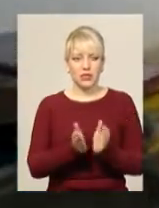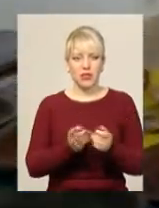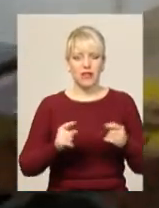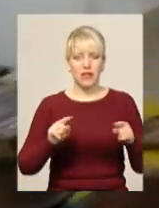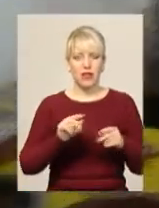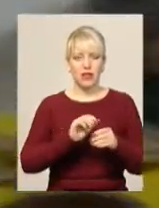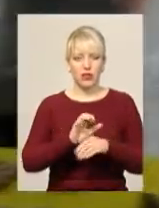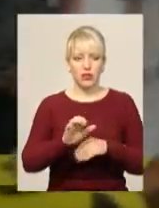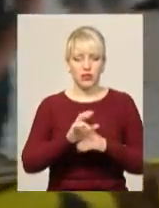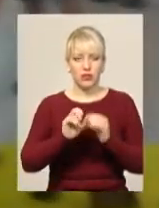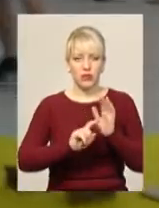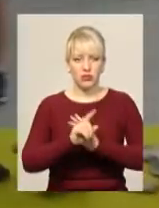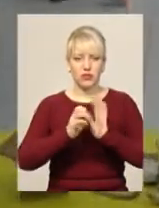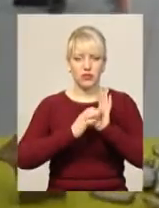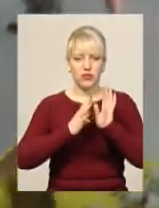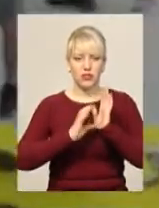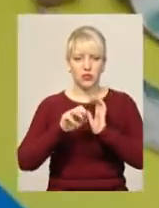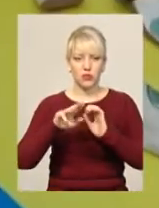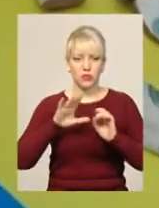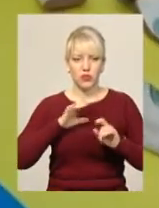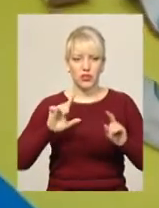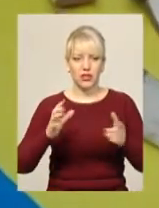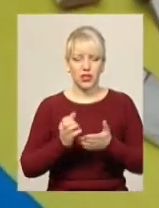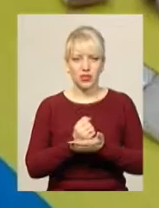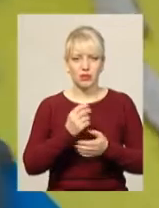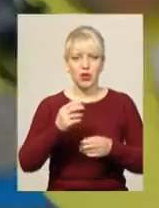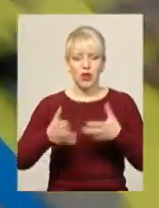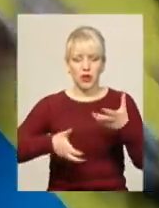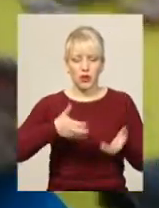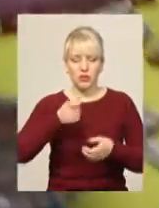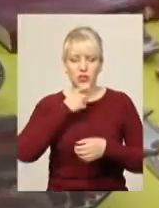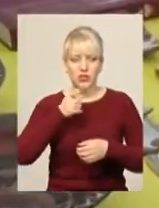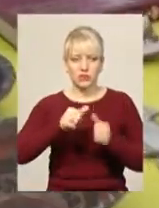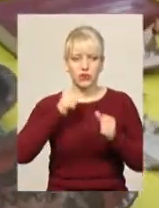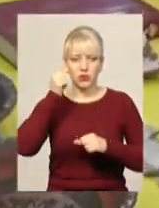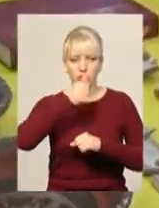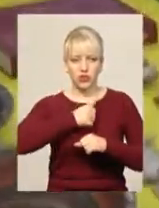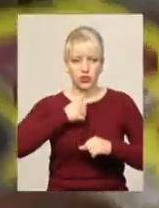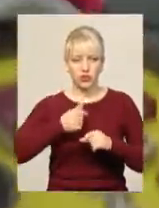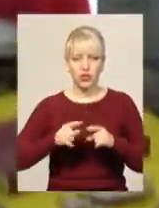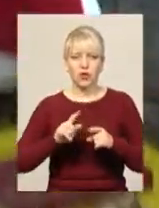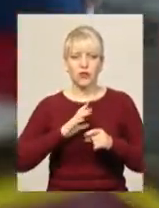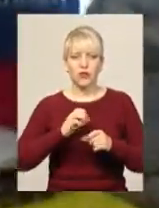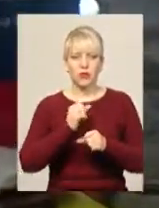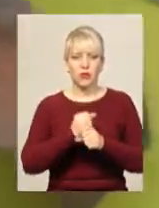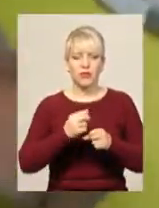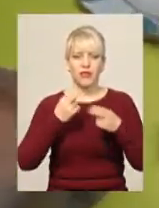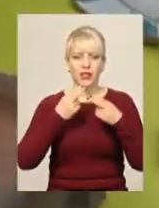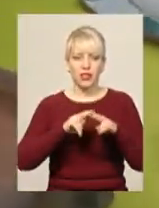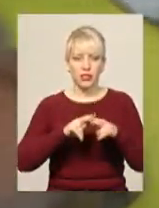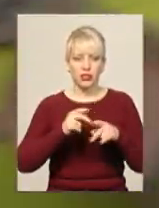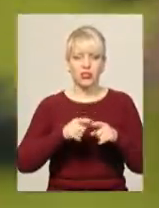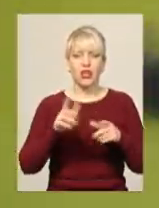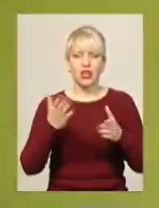-го століття, була віднайдена археологами під час минулорічних досліджень. Вона зроблена у техніці ретування, у якій нині